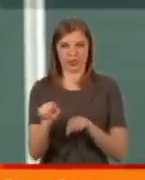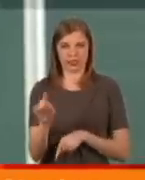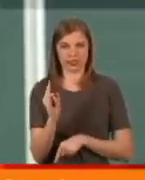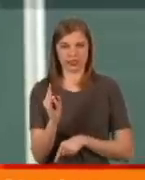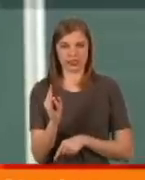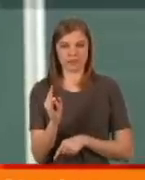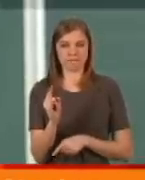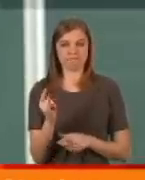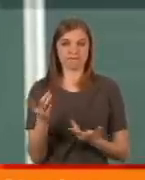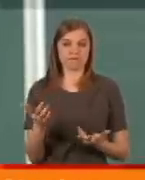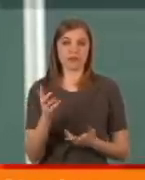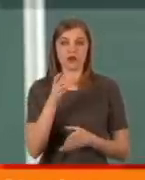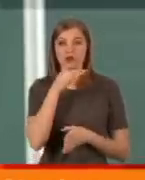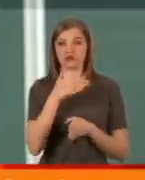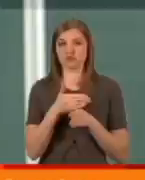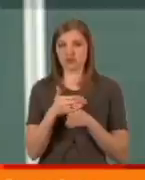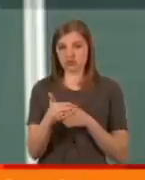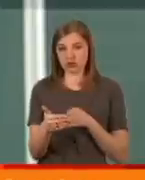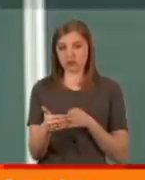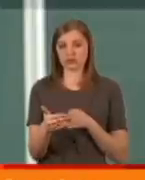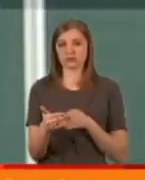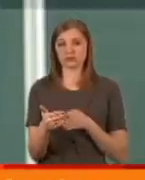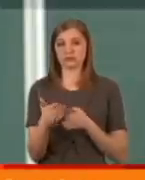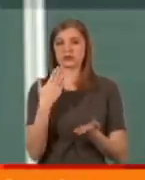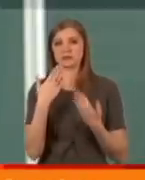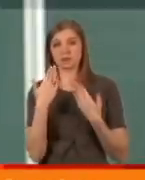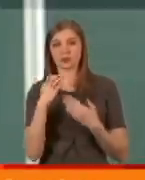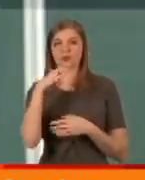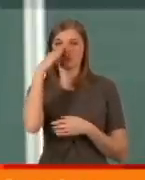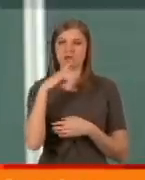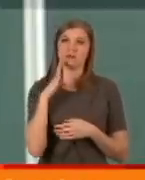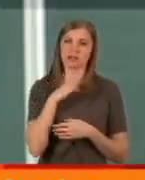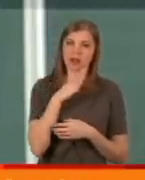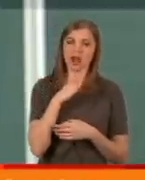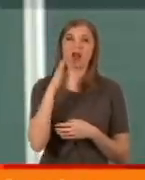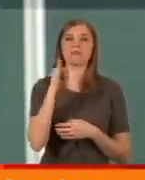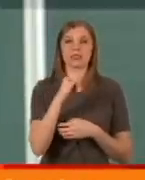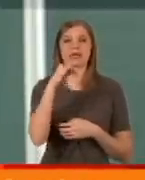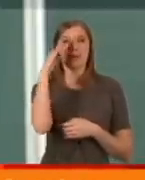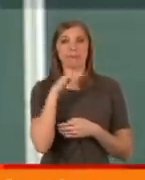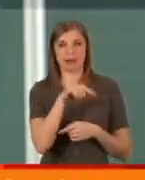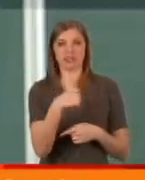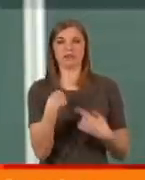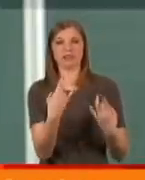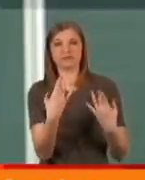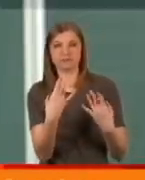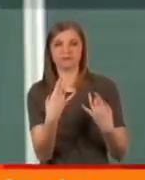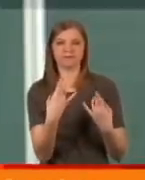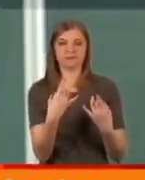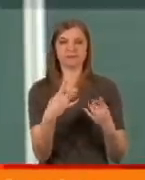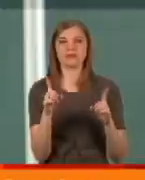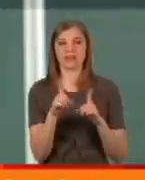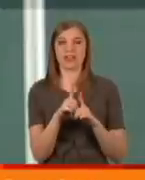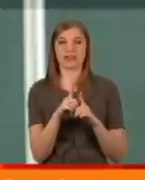дитині але з часом з часом Спілкуючись з батьками і вони мені відкривали так би мовити